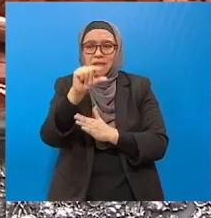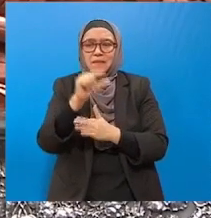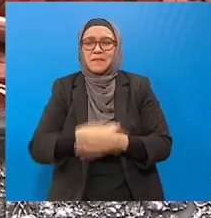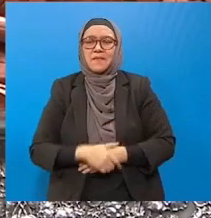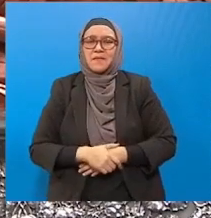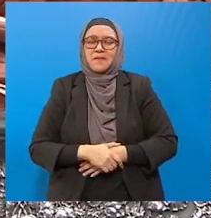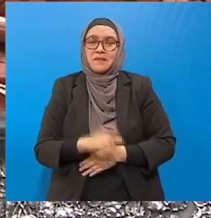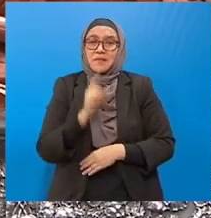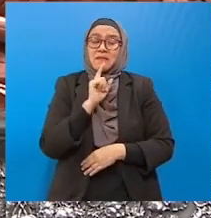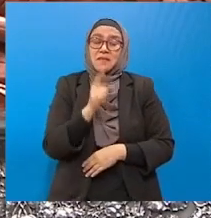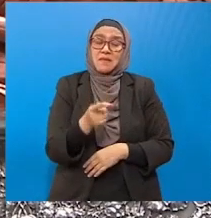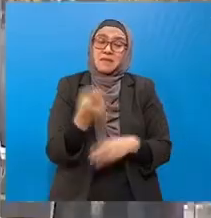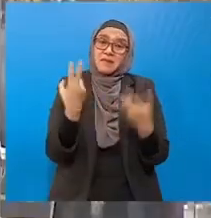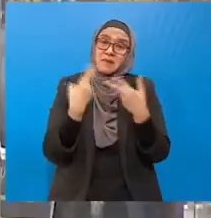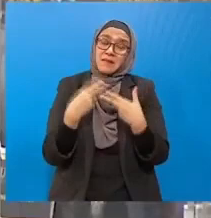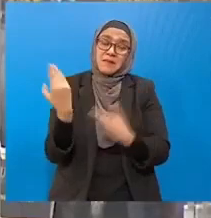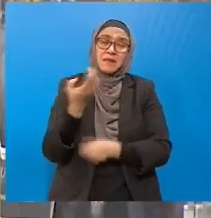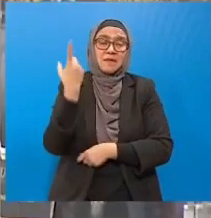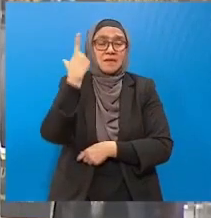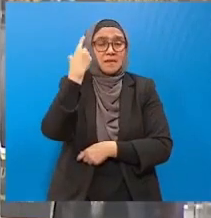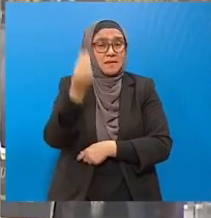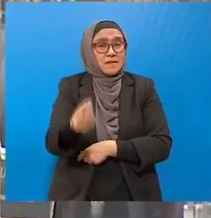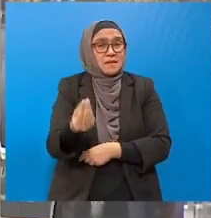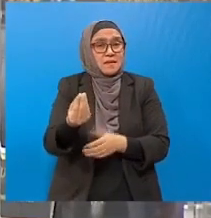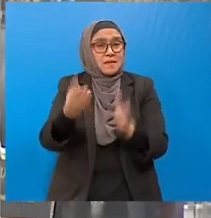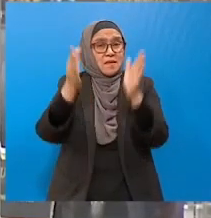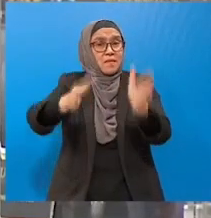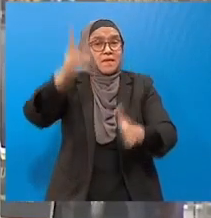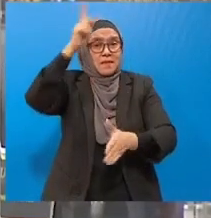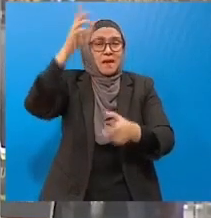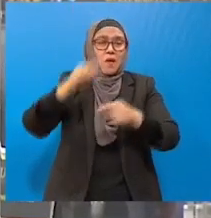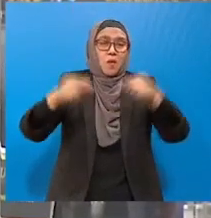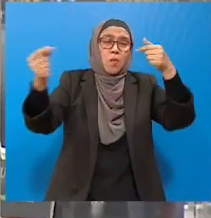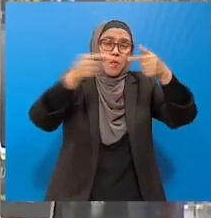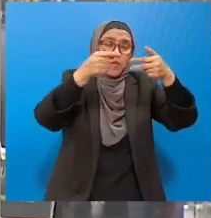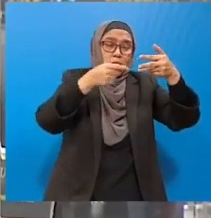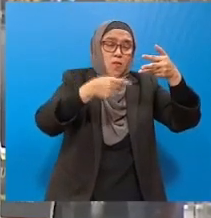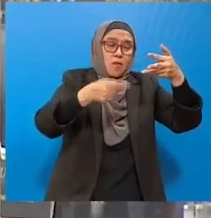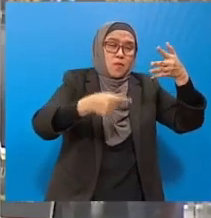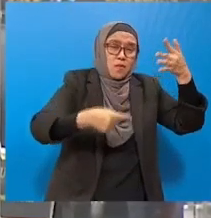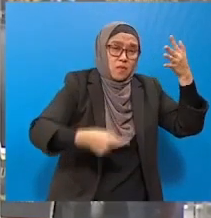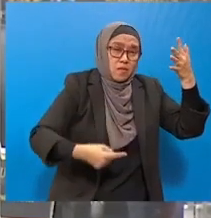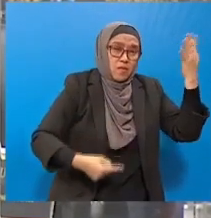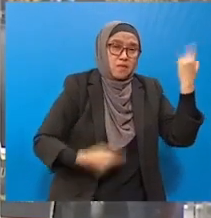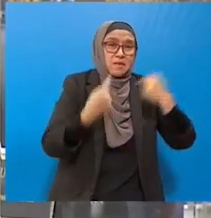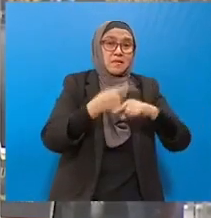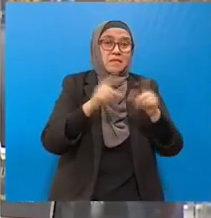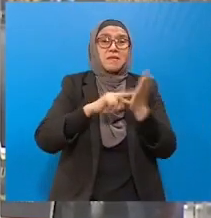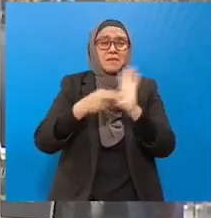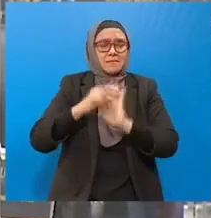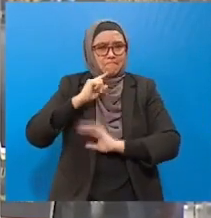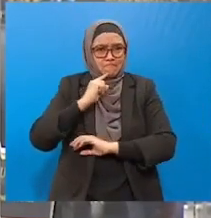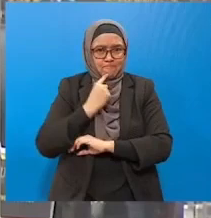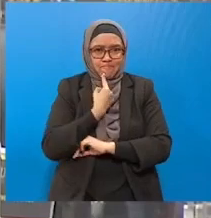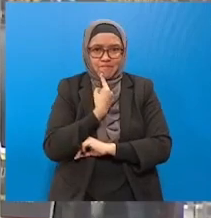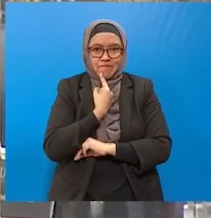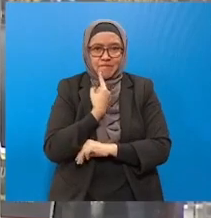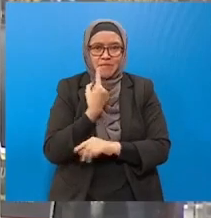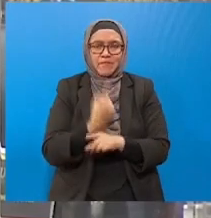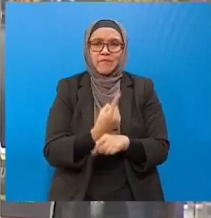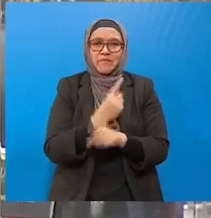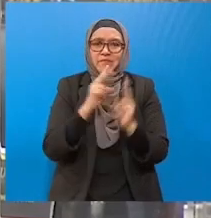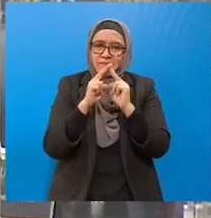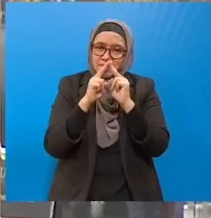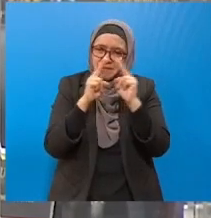resmi orang lain kalau namun setiap kawasan disebut satu persatu ia nyampe mana sangat serius oleh itu saya memohon suruhanjaya